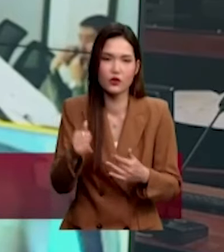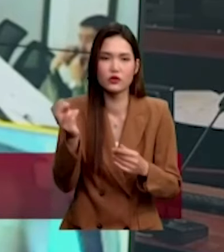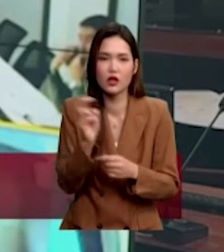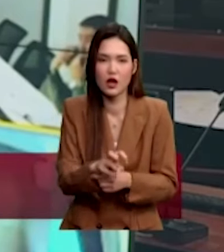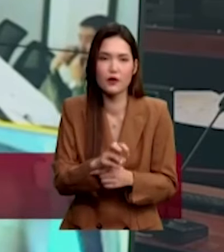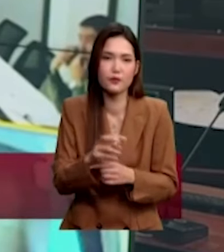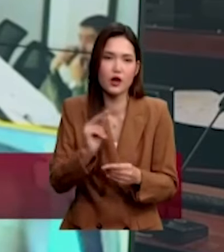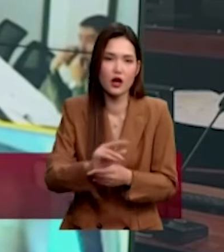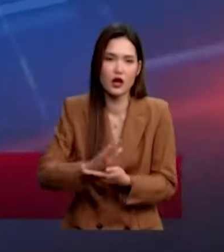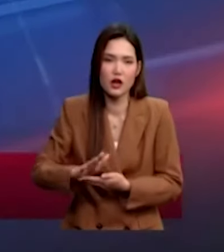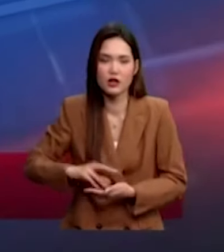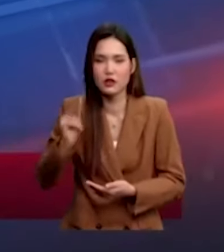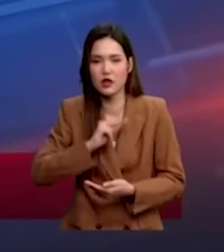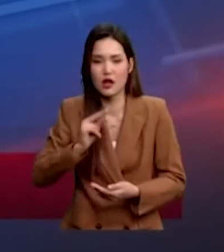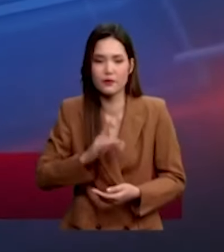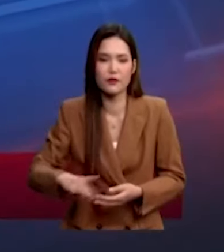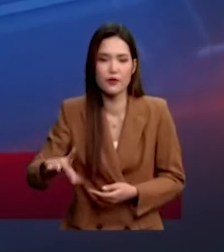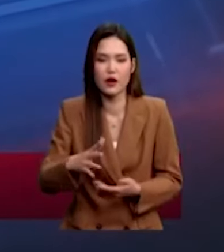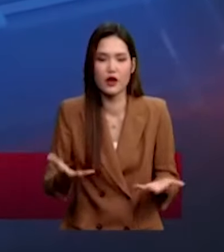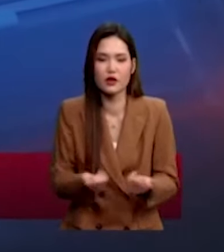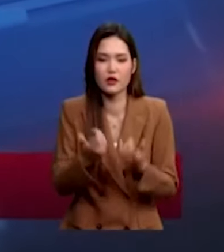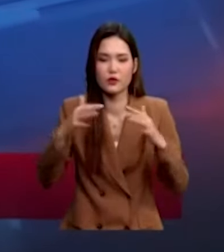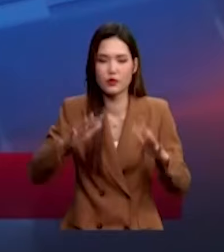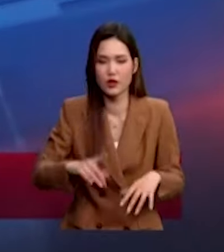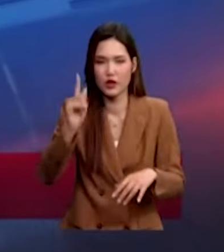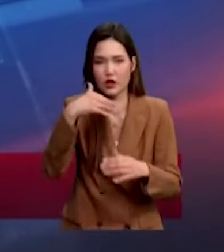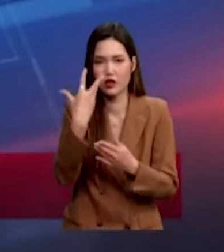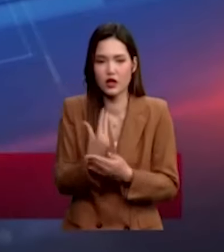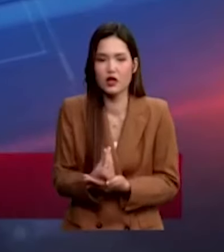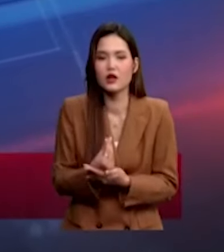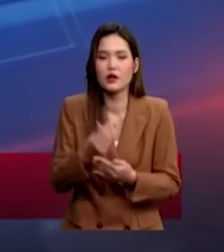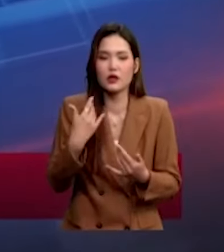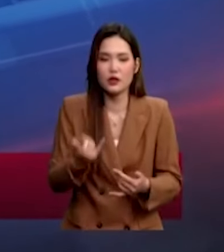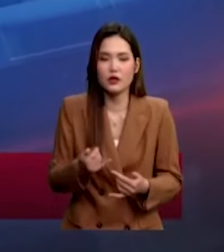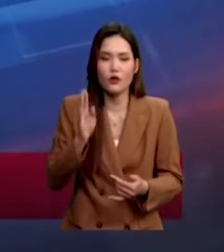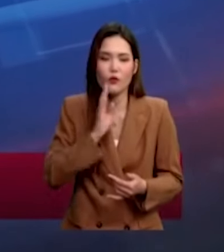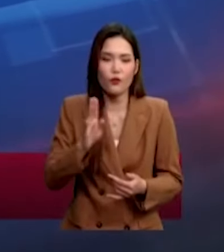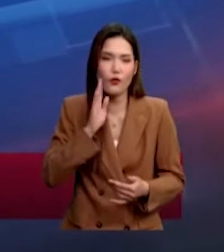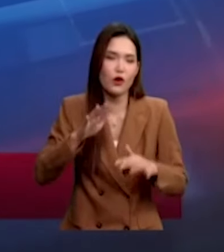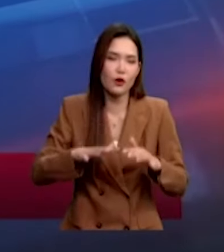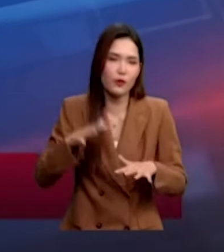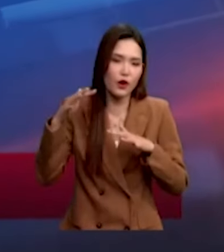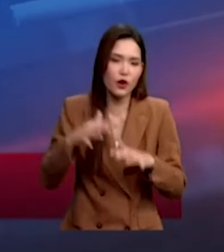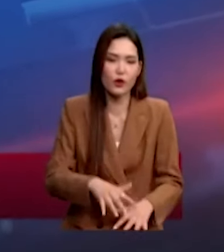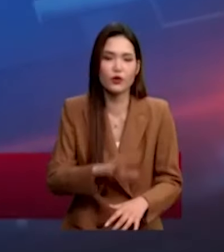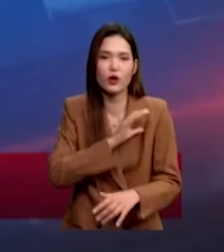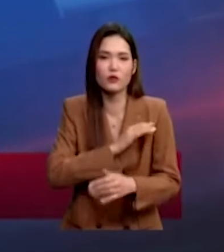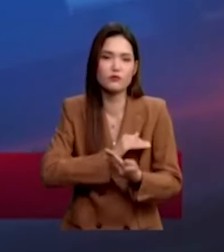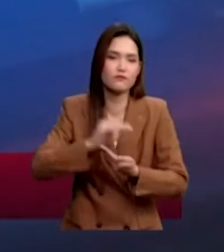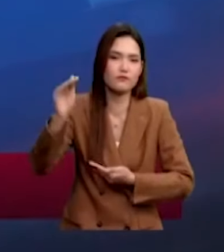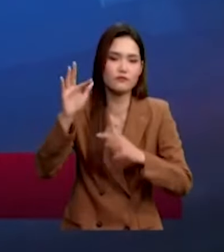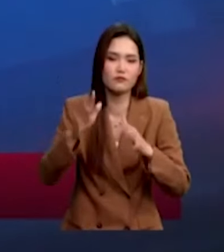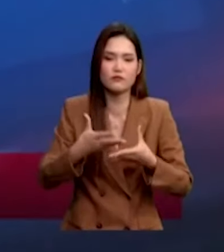превентивные мероприятия в районе Алтай. А это село Жидели Маркокольского района. В этом году в местности выпало рекордное количество